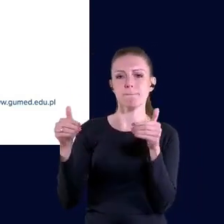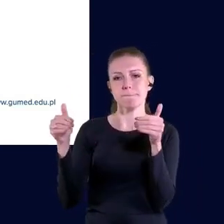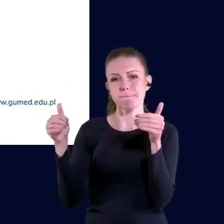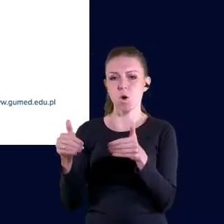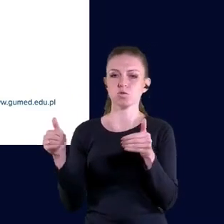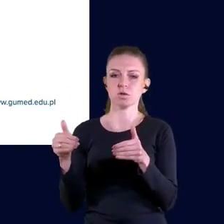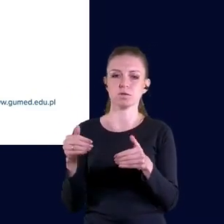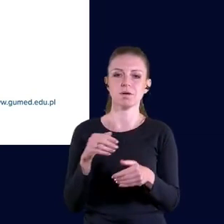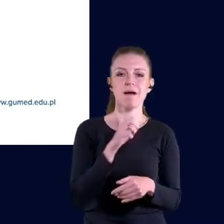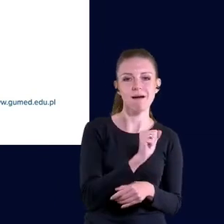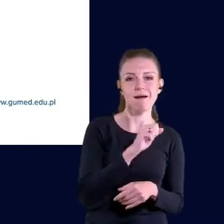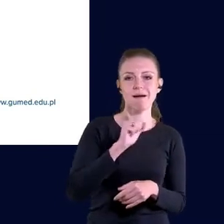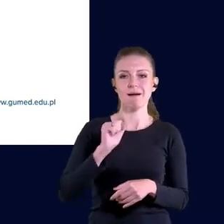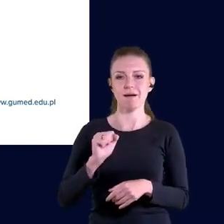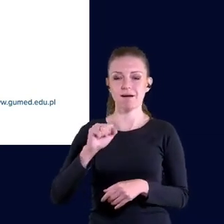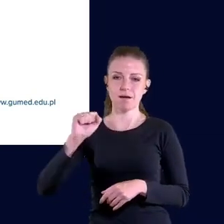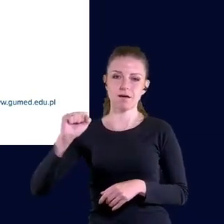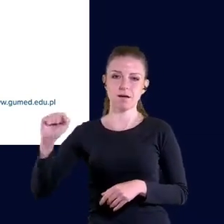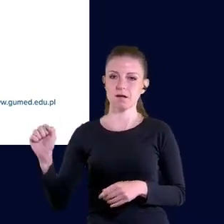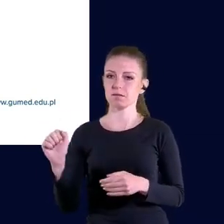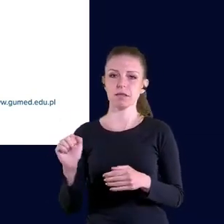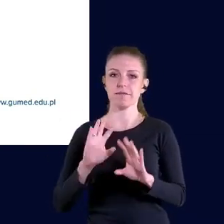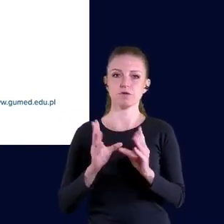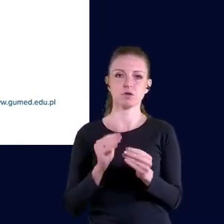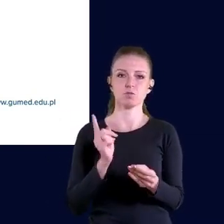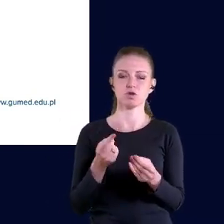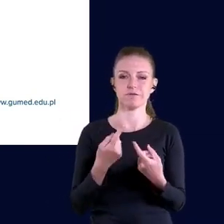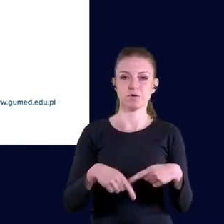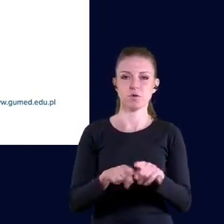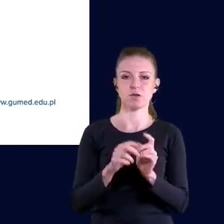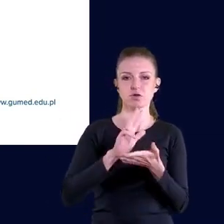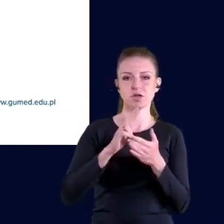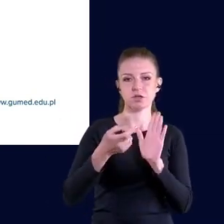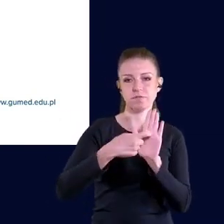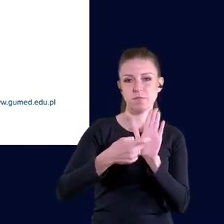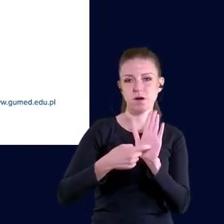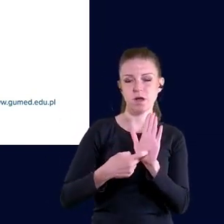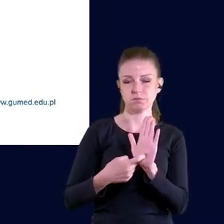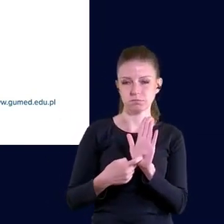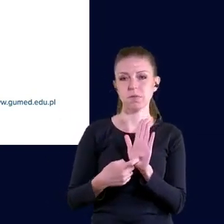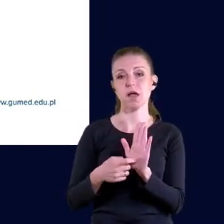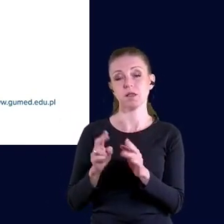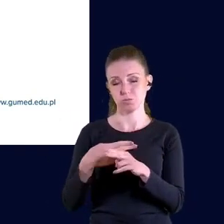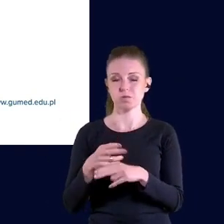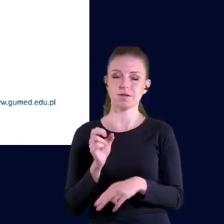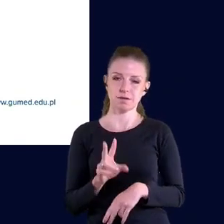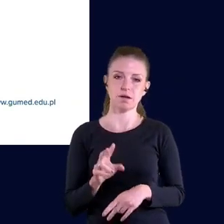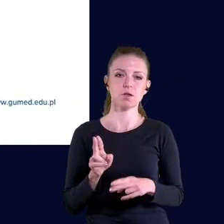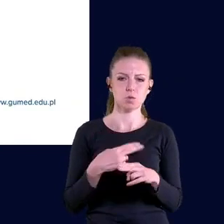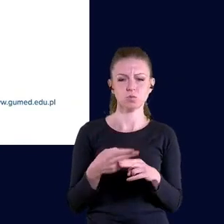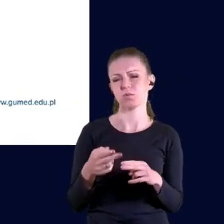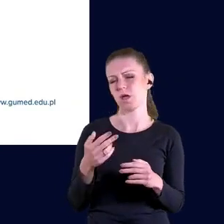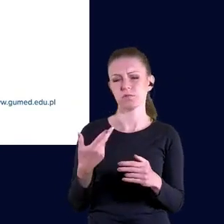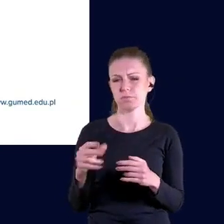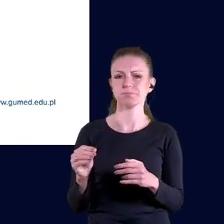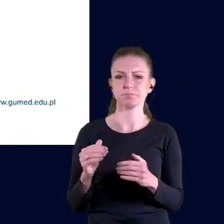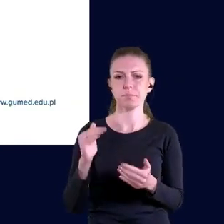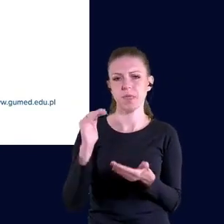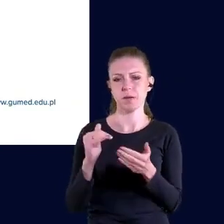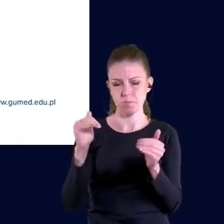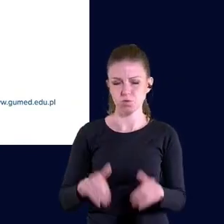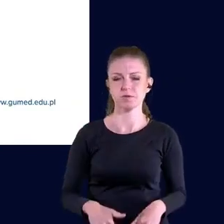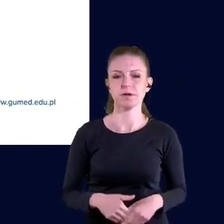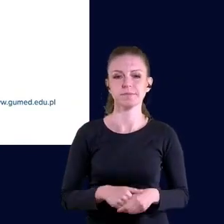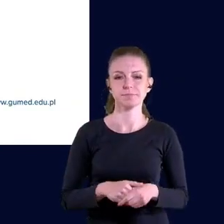tych teoretycznych zagadnień jeansu łatwo dostępne w internecie to od do znalezienia często te wytyczne i opis i zastosowanie